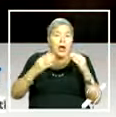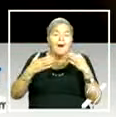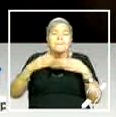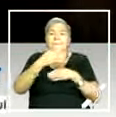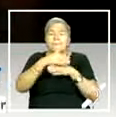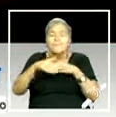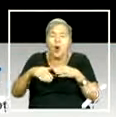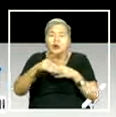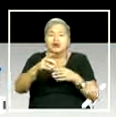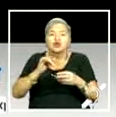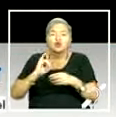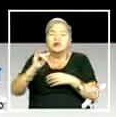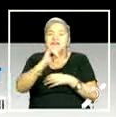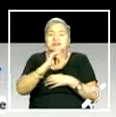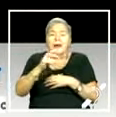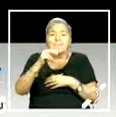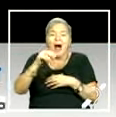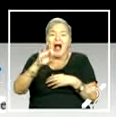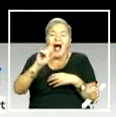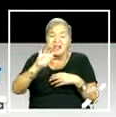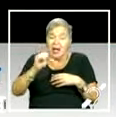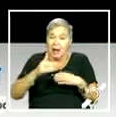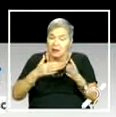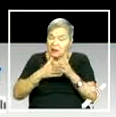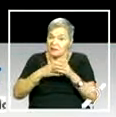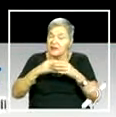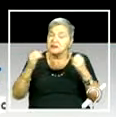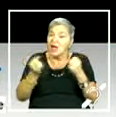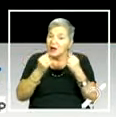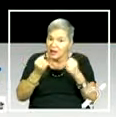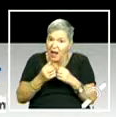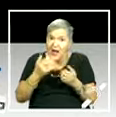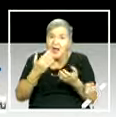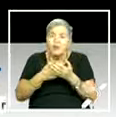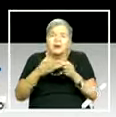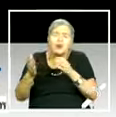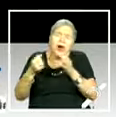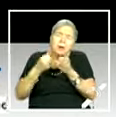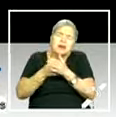Mangalia. Intervenția a fost una extrem de dificilă din cauza vântului puternic.